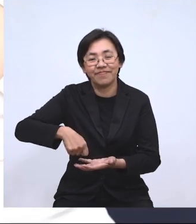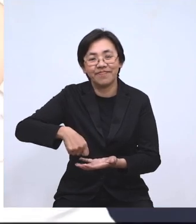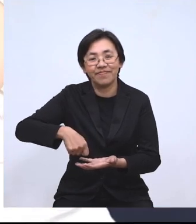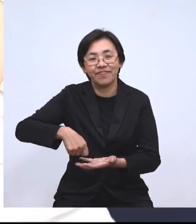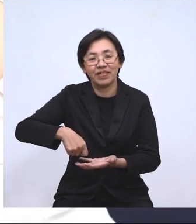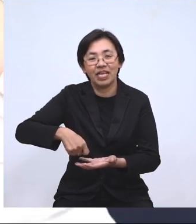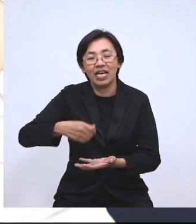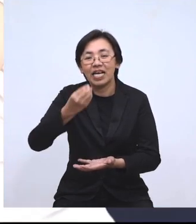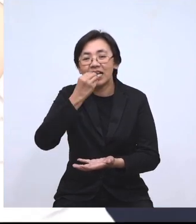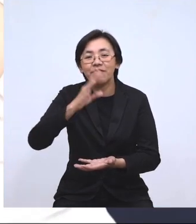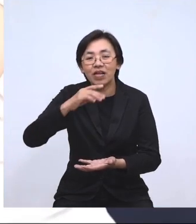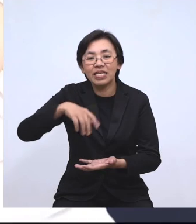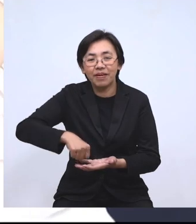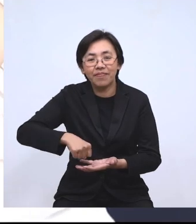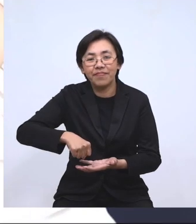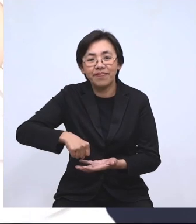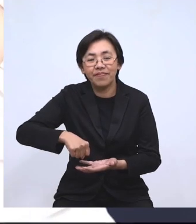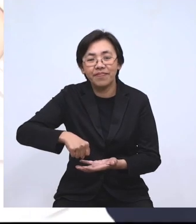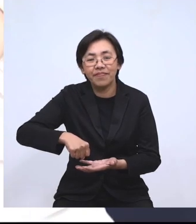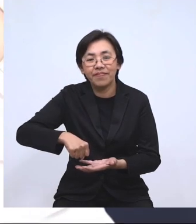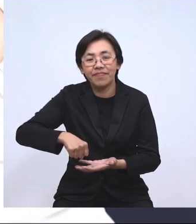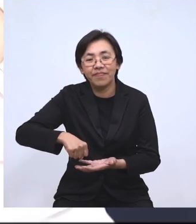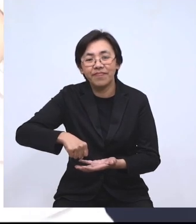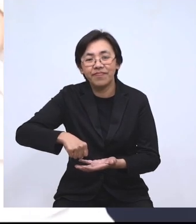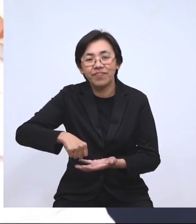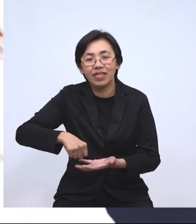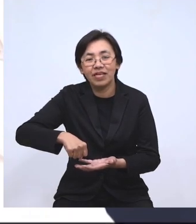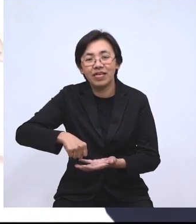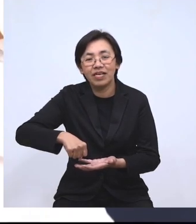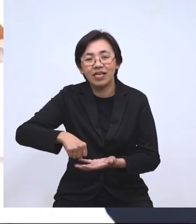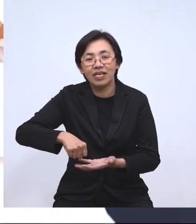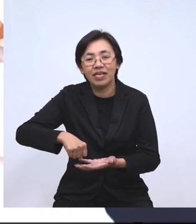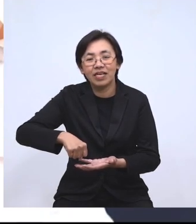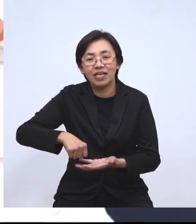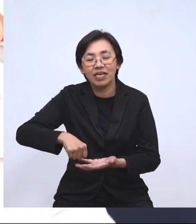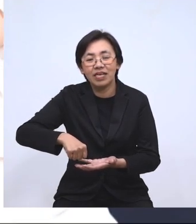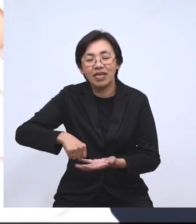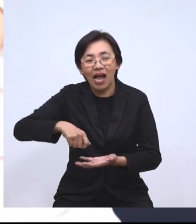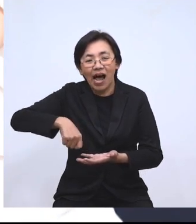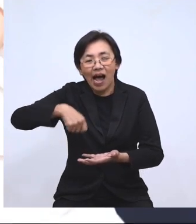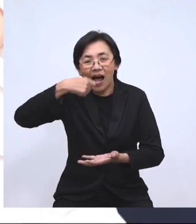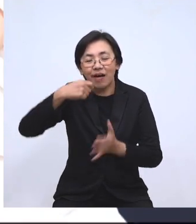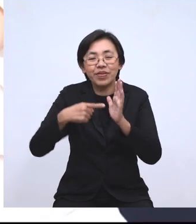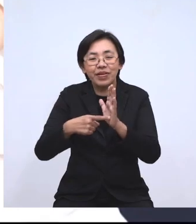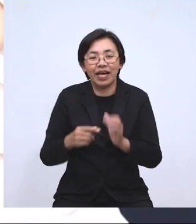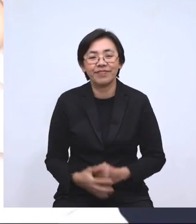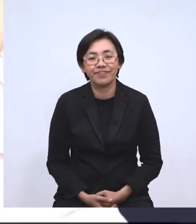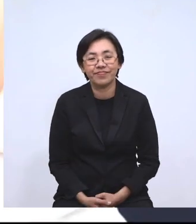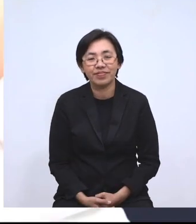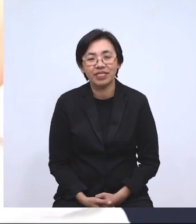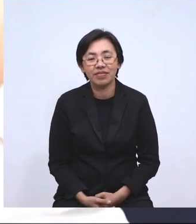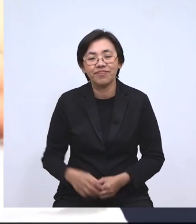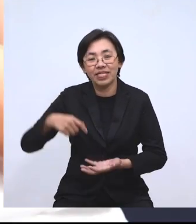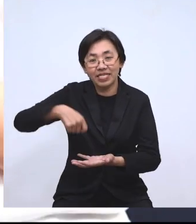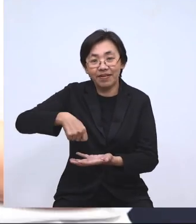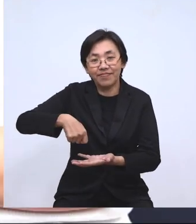เดียว ไม่ต้องกินก็ได้ตัก ใช่ตักโชว ์ตักให้หน่อยเร็ว ตักโชว ์มอสครับ ตักโชว์ครับ จับ คนเก่ง จับไว้อ